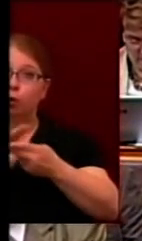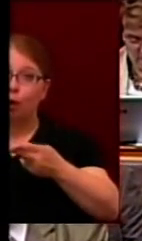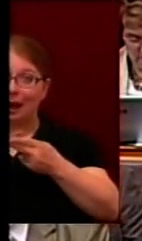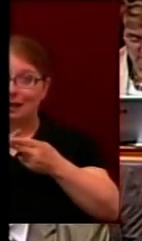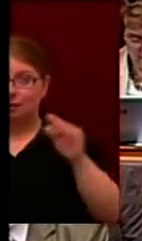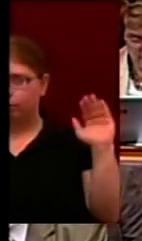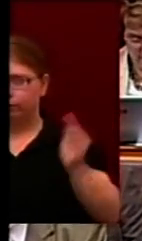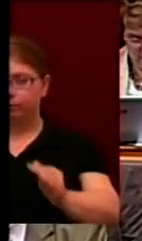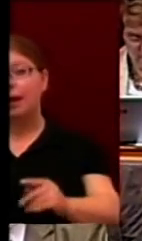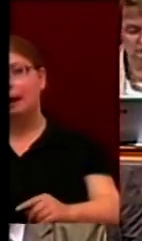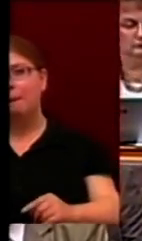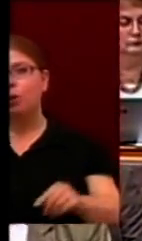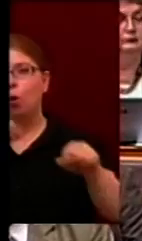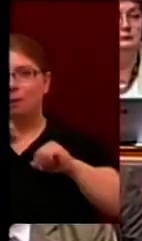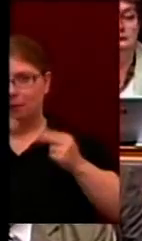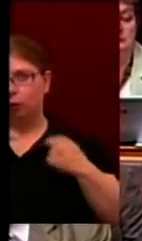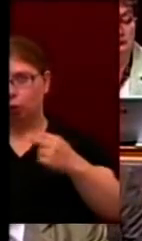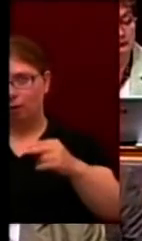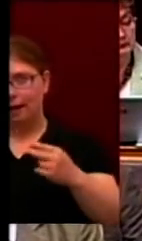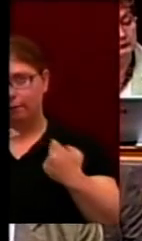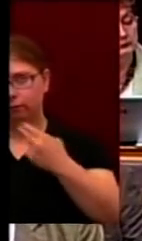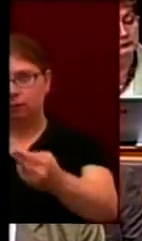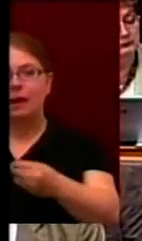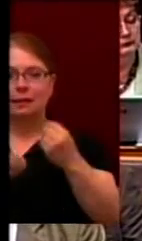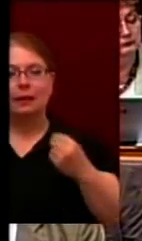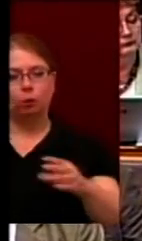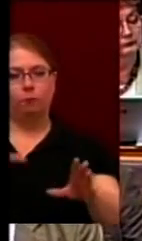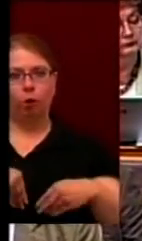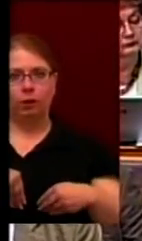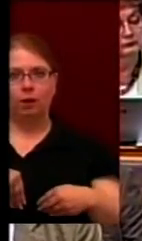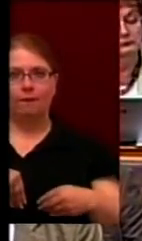is. Reméljük, hogy a kormányzat ezen az úton marad, úgyhogy ezért el tudom fogadni a választ. Köszönöm szépen.